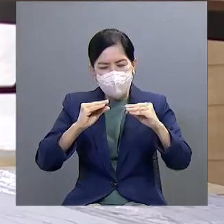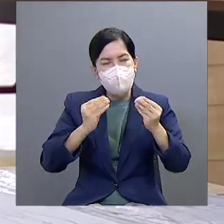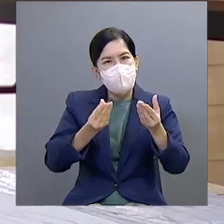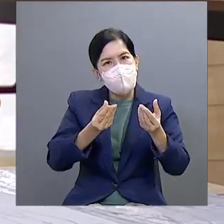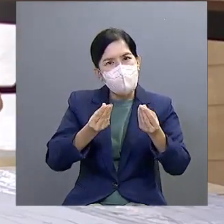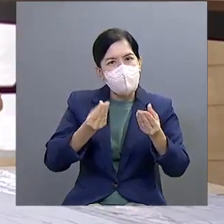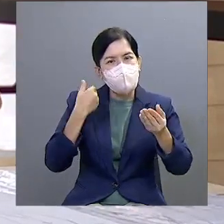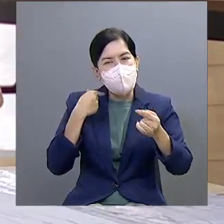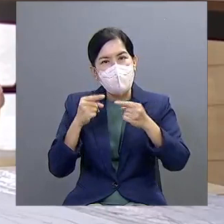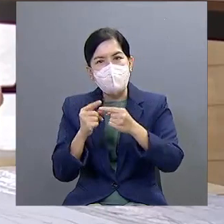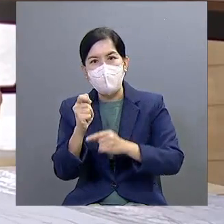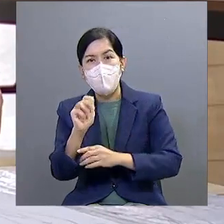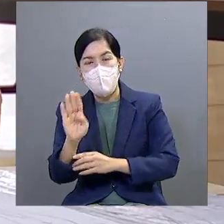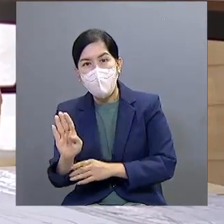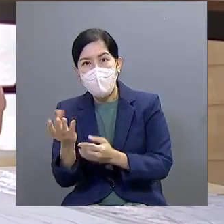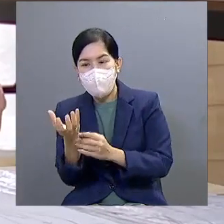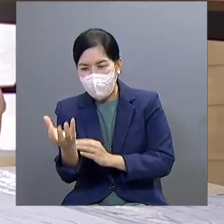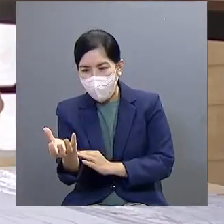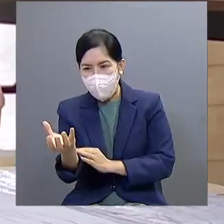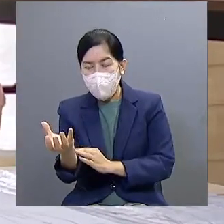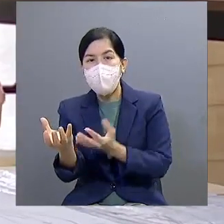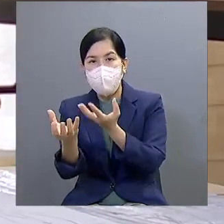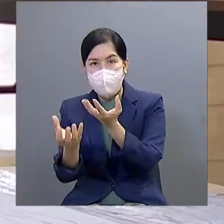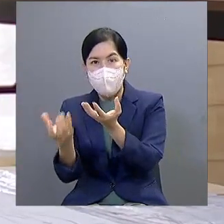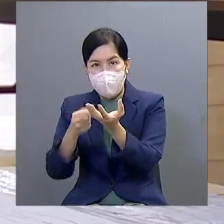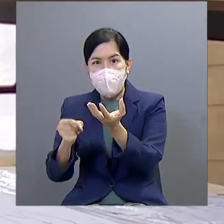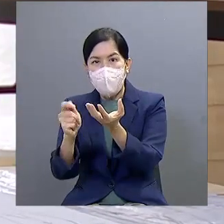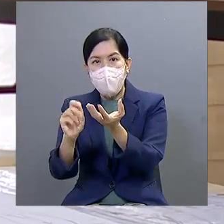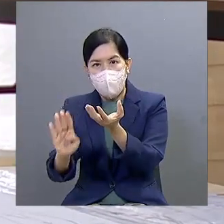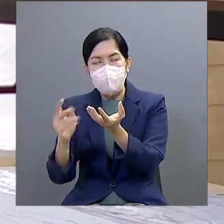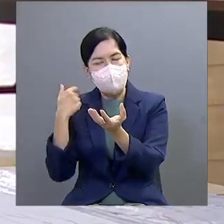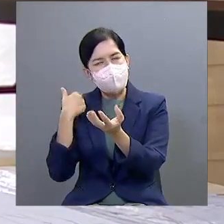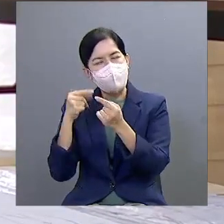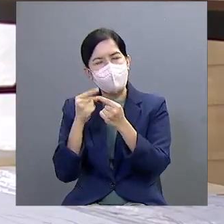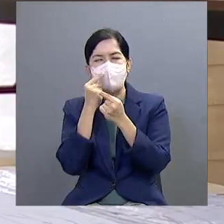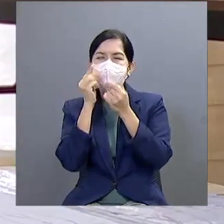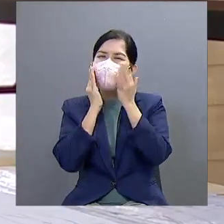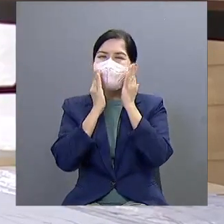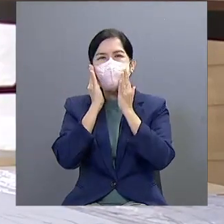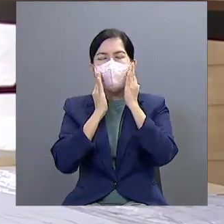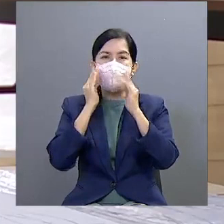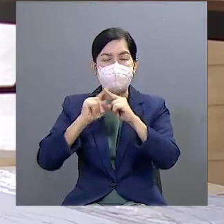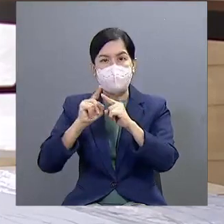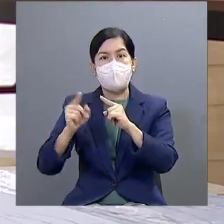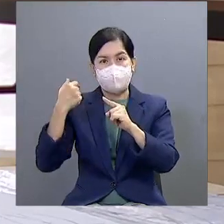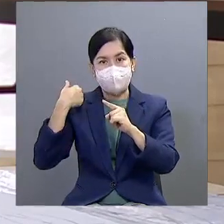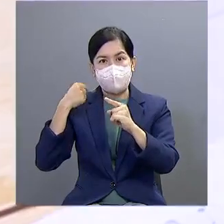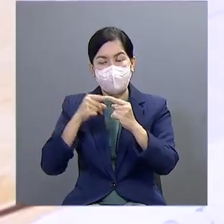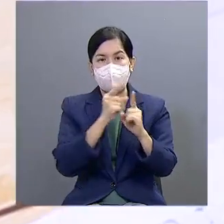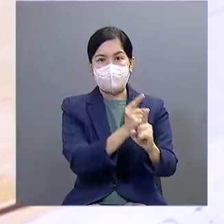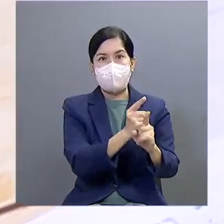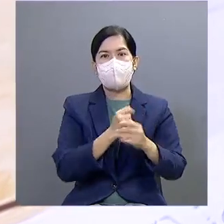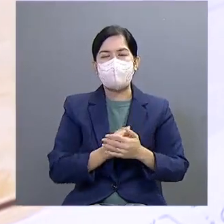แต่งหน้าอะไรอย่างเงี้ยค่ะและความสุขอย่างหนึ่งซึ่งอาจจะไม่เหมือนคนอื่นคือ